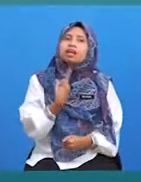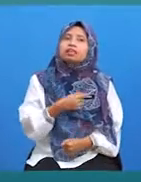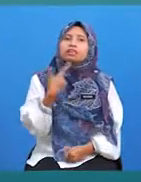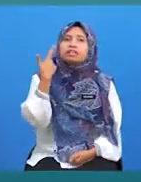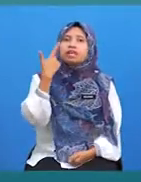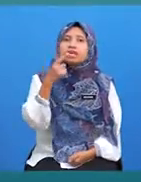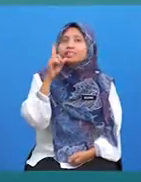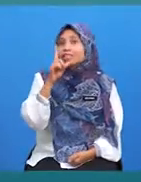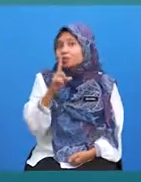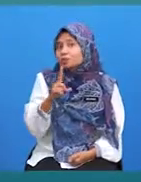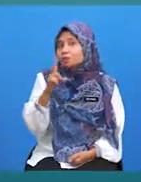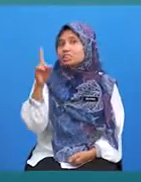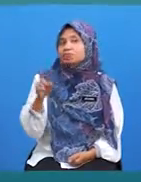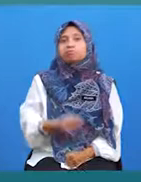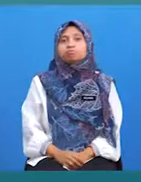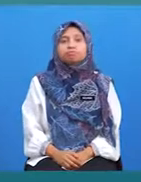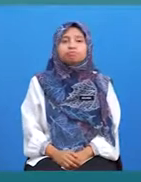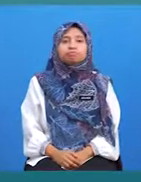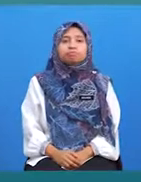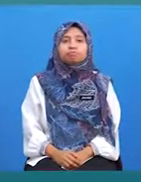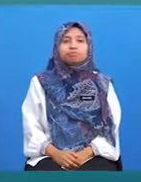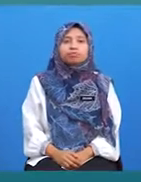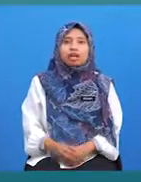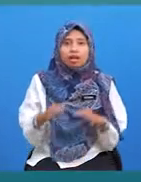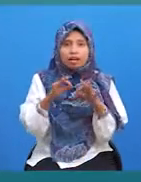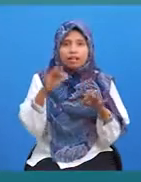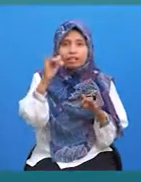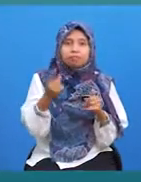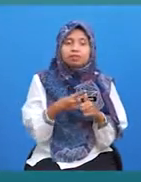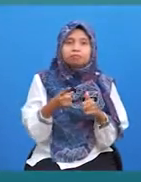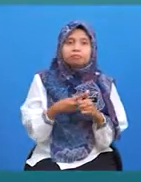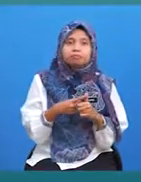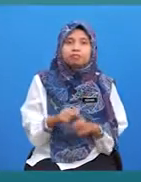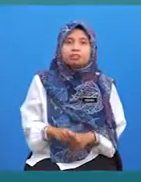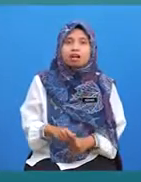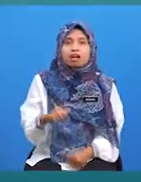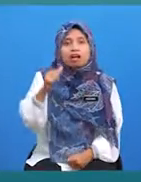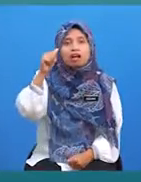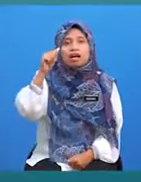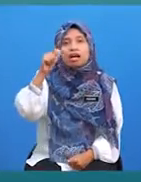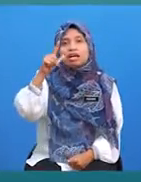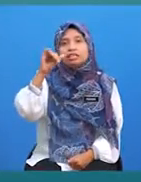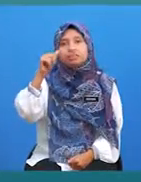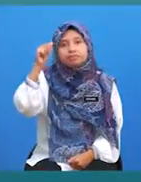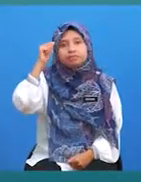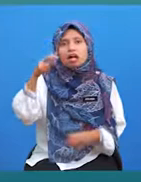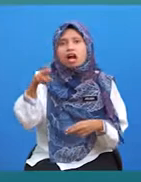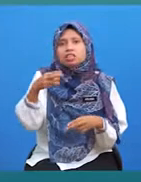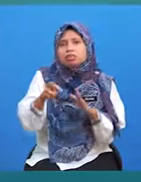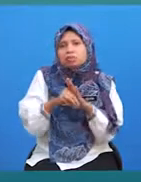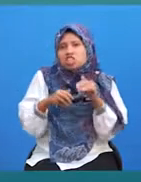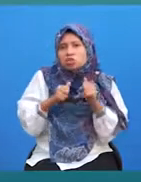lihat satu persatu. Ayat yang pertama, Ali hanya mengikut